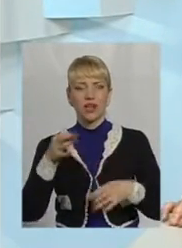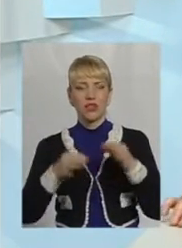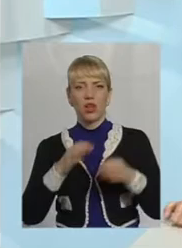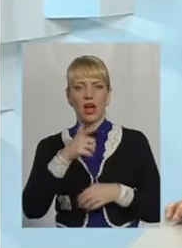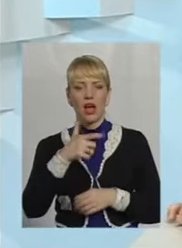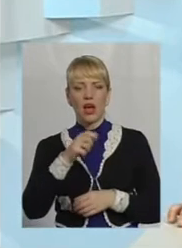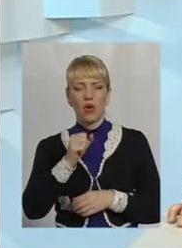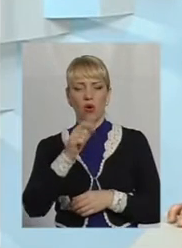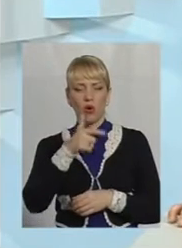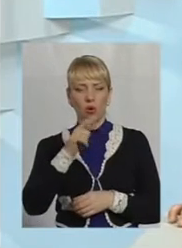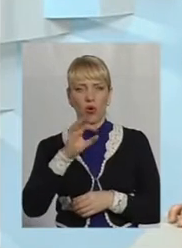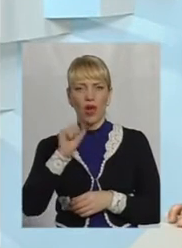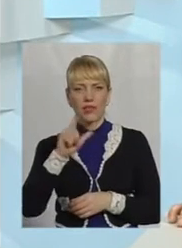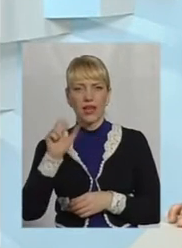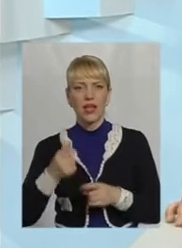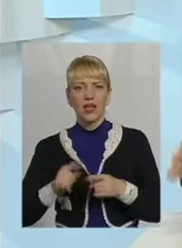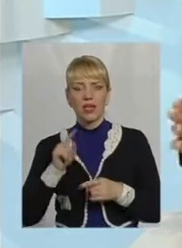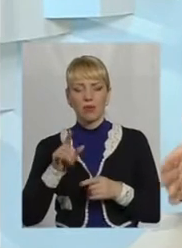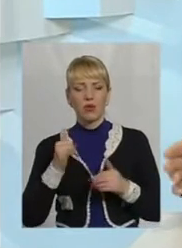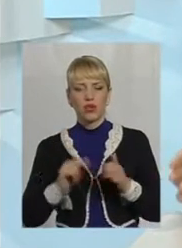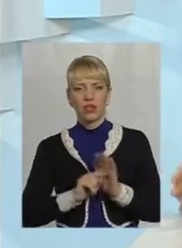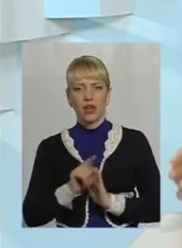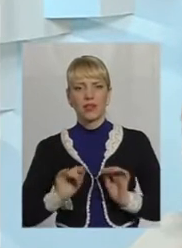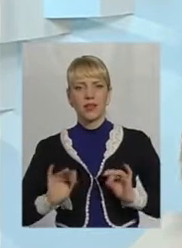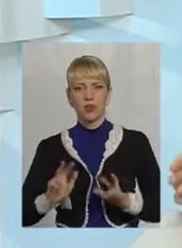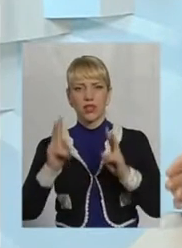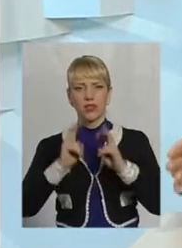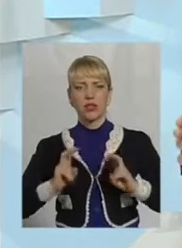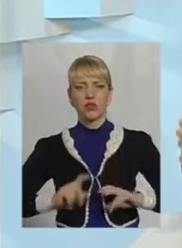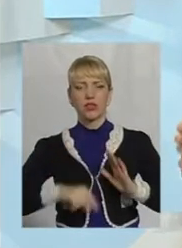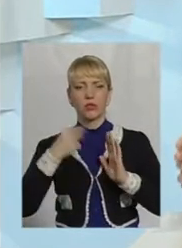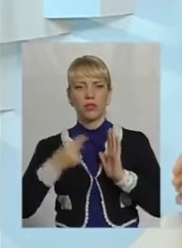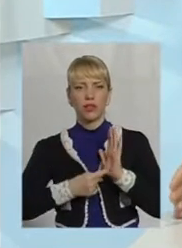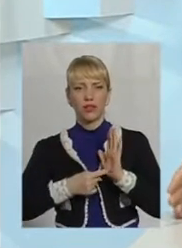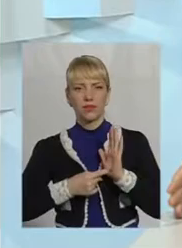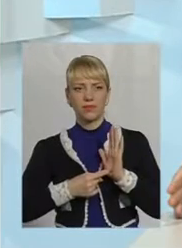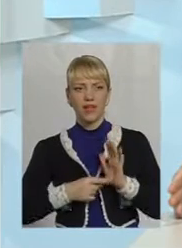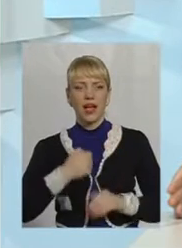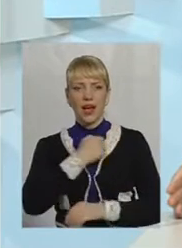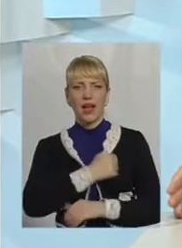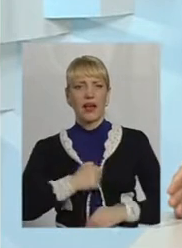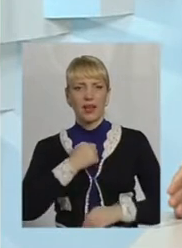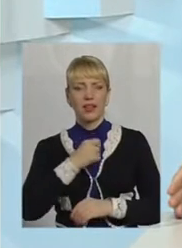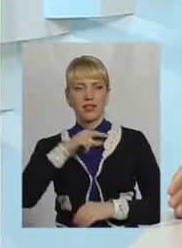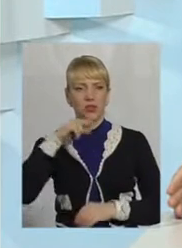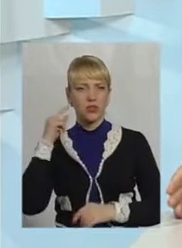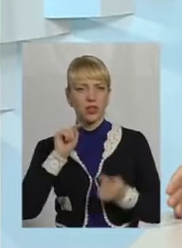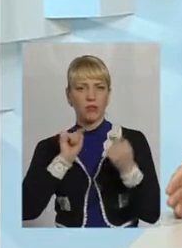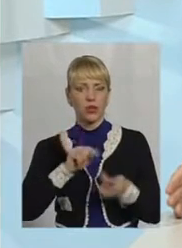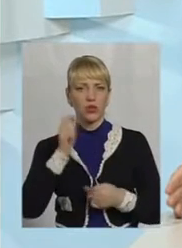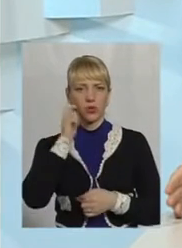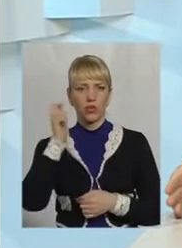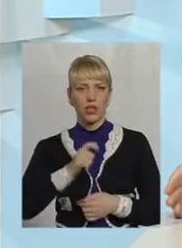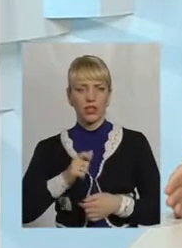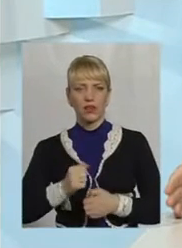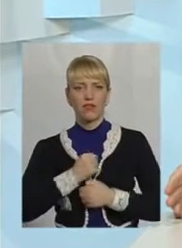січня розпочинає процес розгляду питання агресія Росії проти України